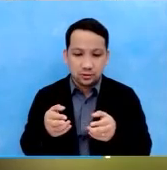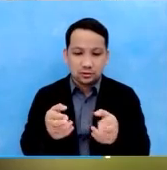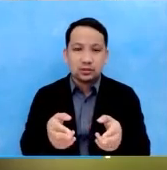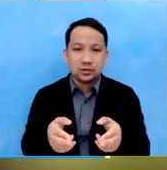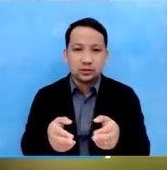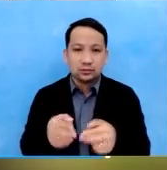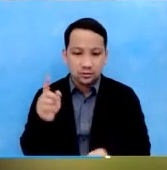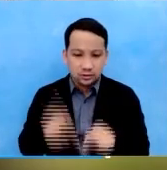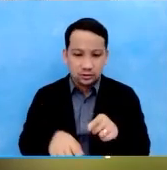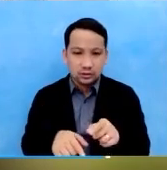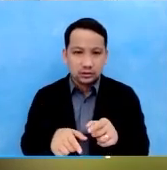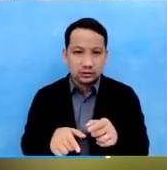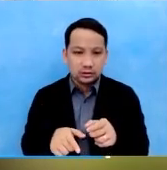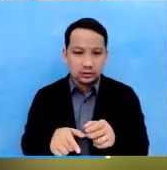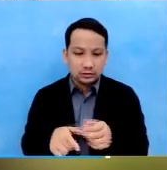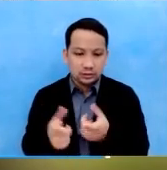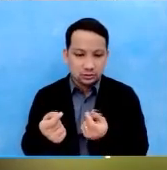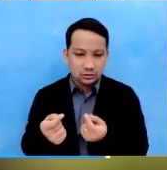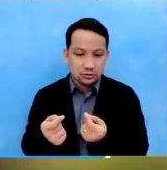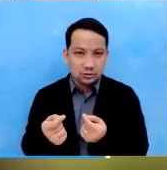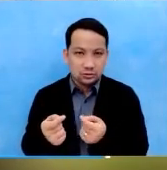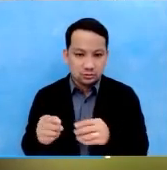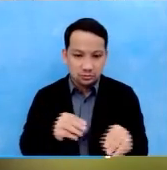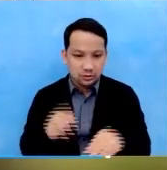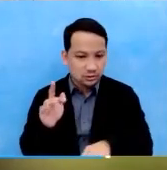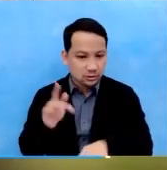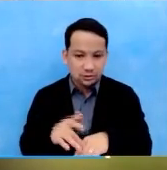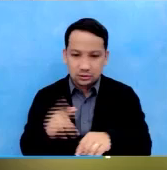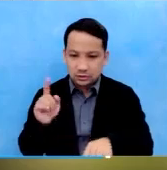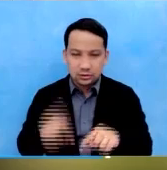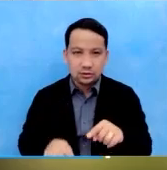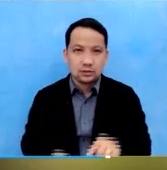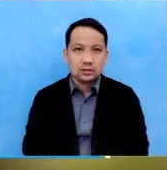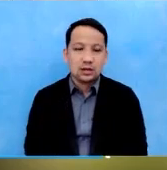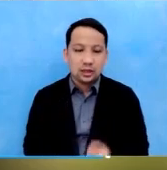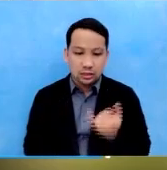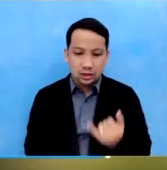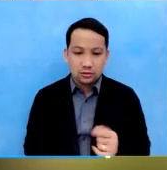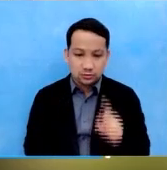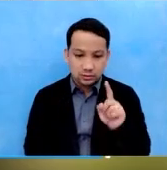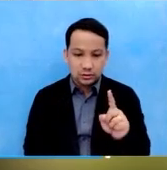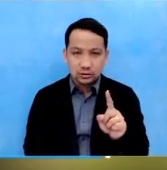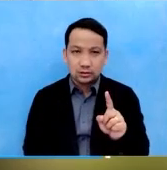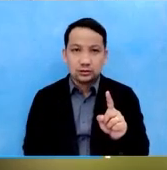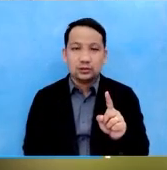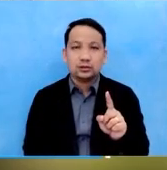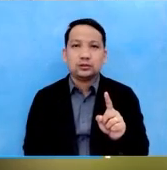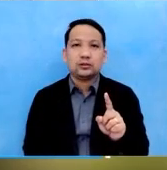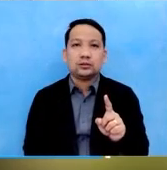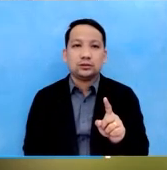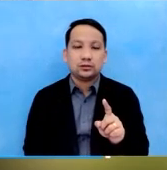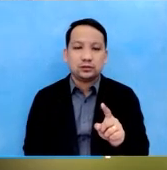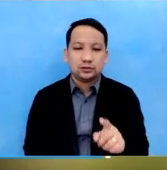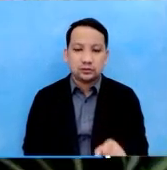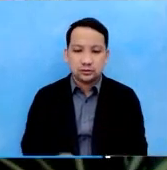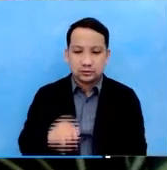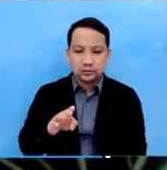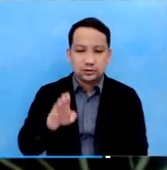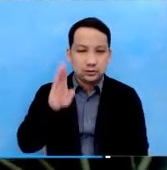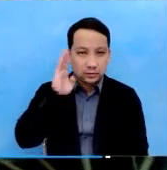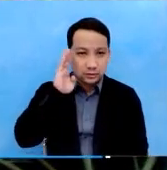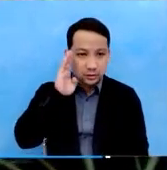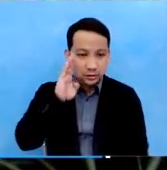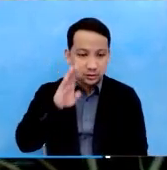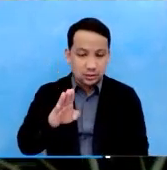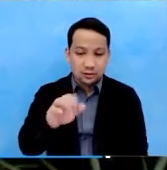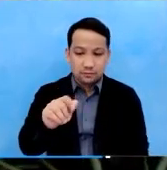madaanan sa ngayon? As of now, isa lang po yung dito sa City of Batac. Isa lang po yung